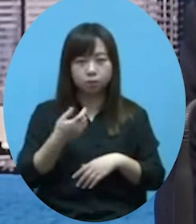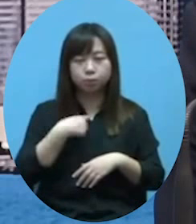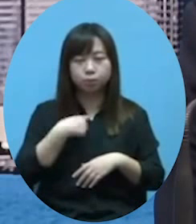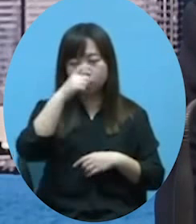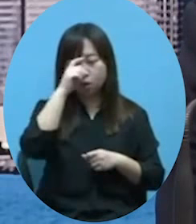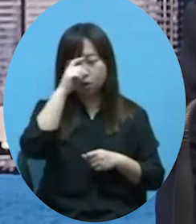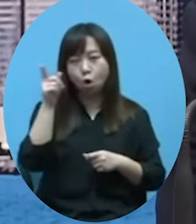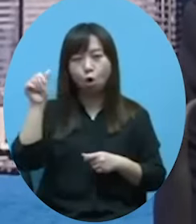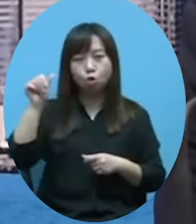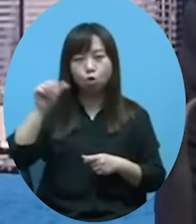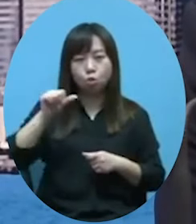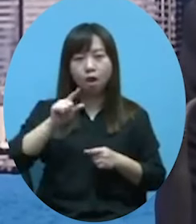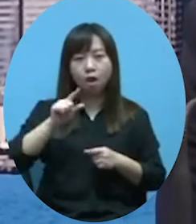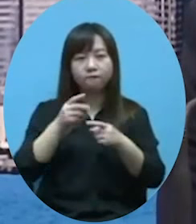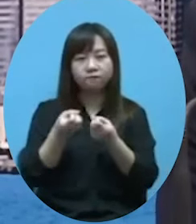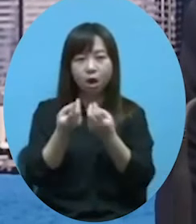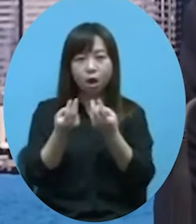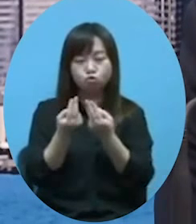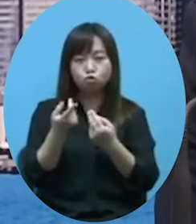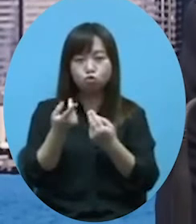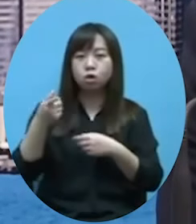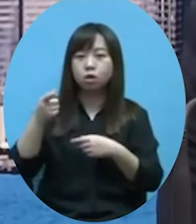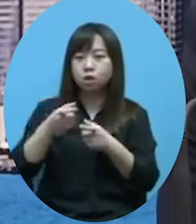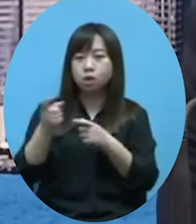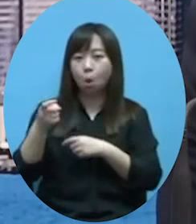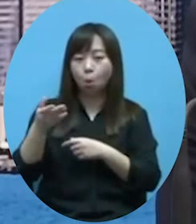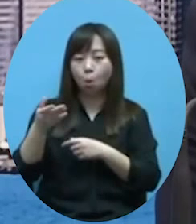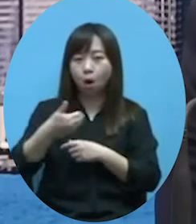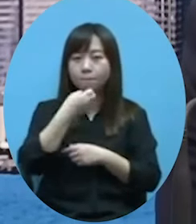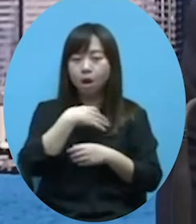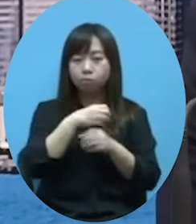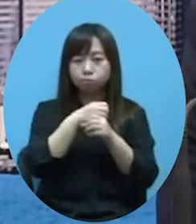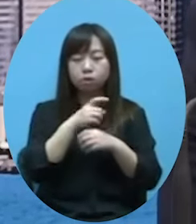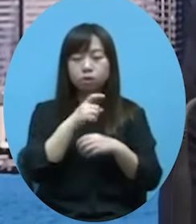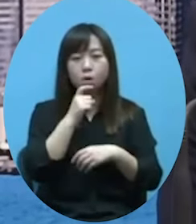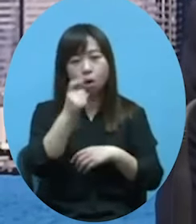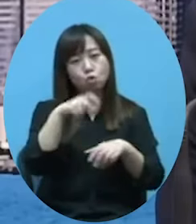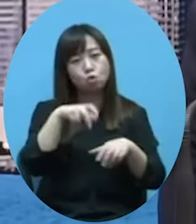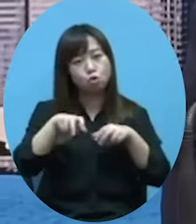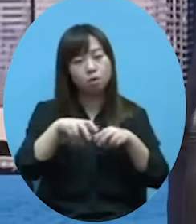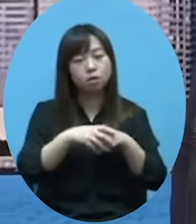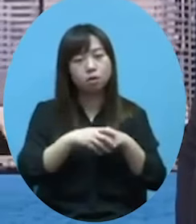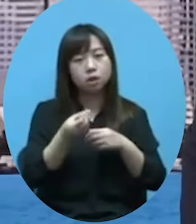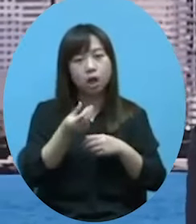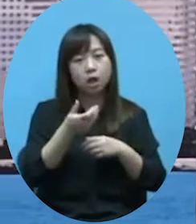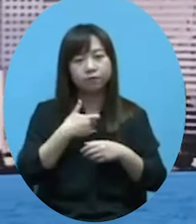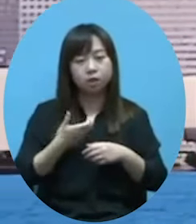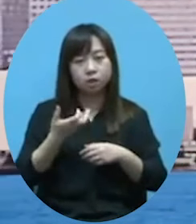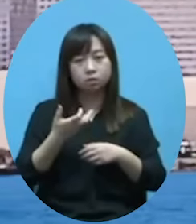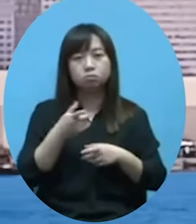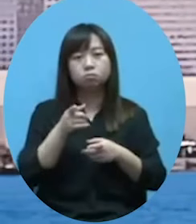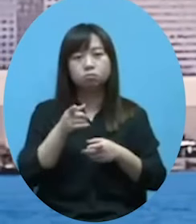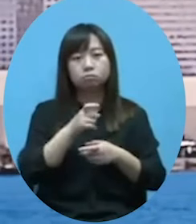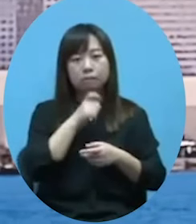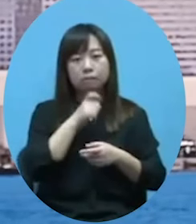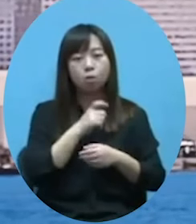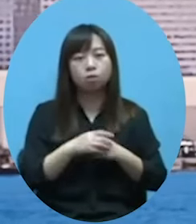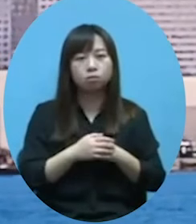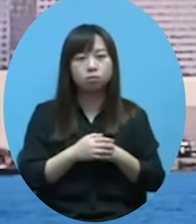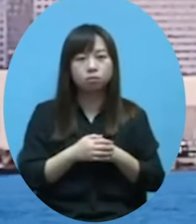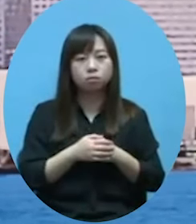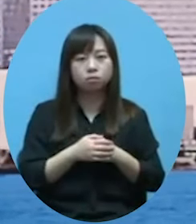从大海玉抓住 疫生一隻狗和一隻狗都接受得更正